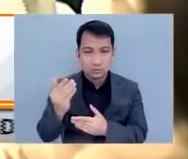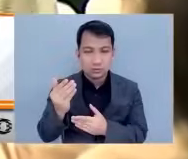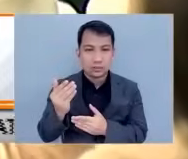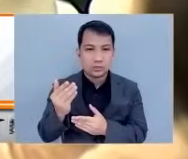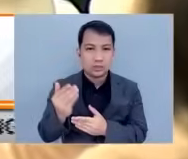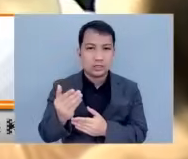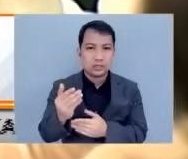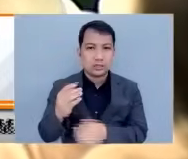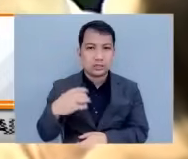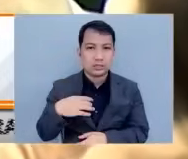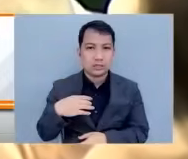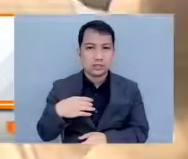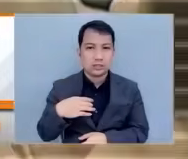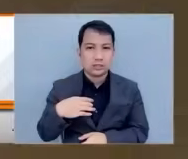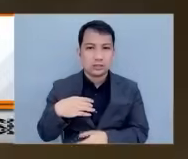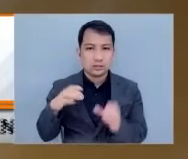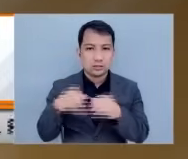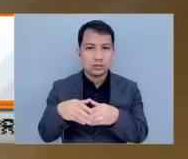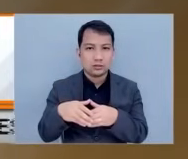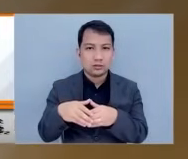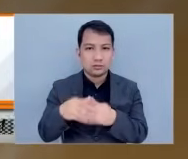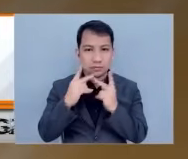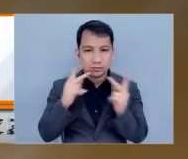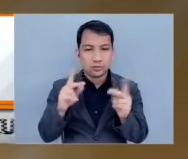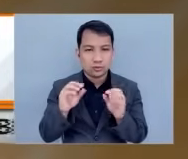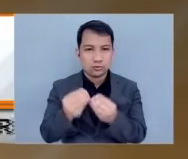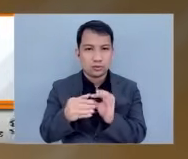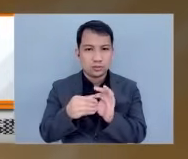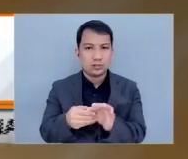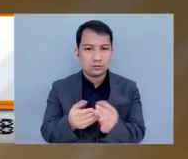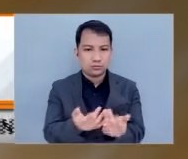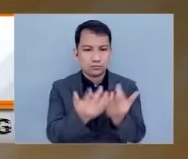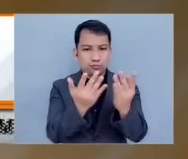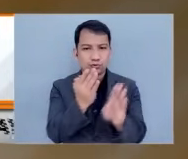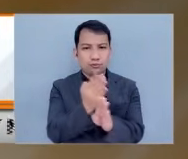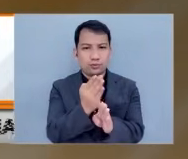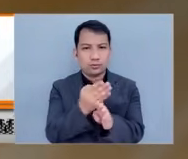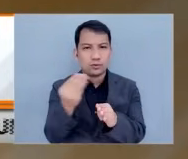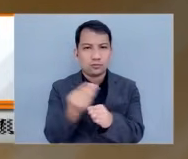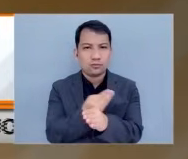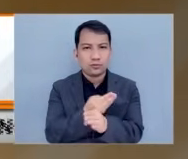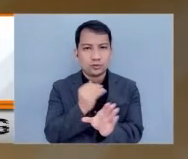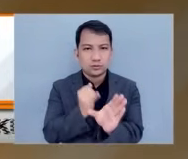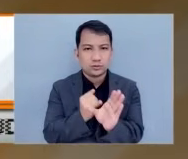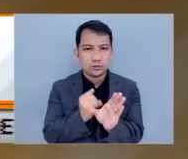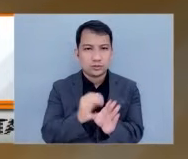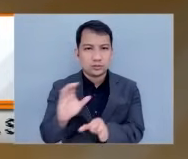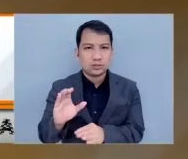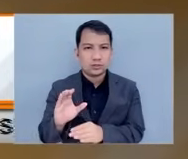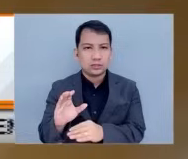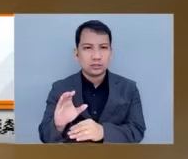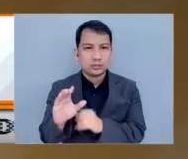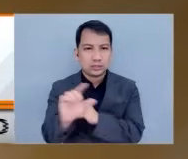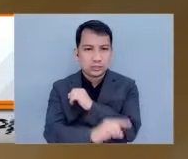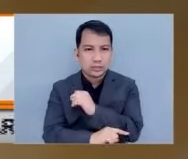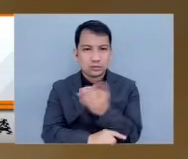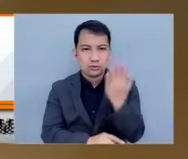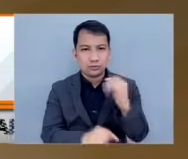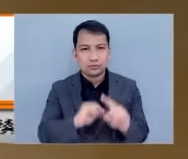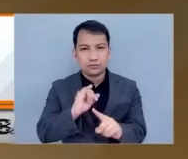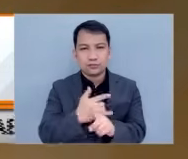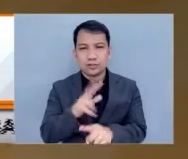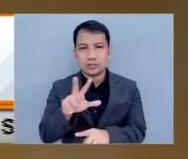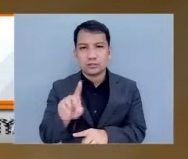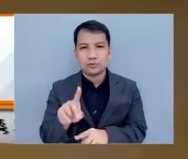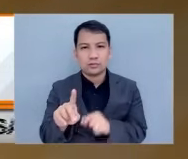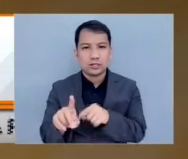Public Order and Safety kanina ukol sa panununog sa isang modern jeep sa Catanawan, Quezon noong January 31. Ang grupo ni na